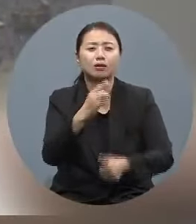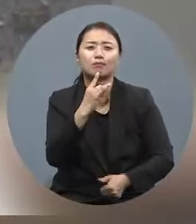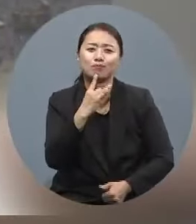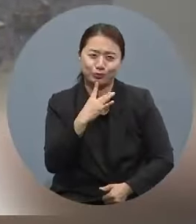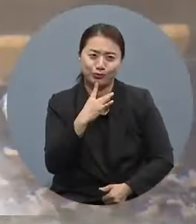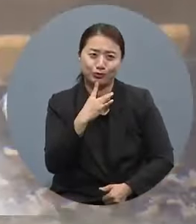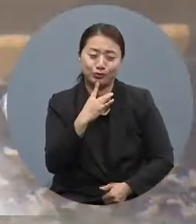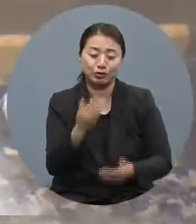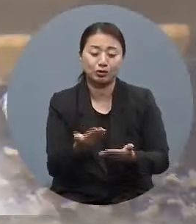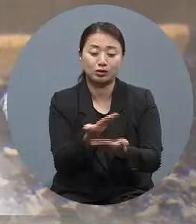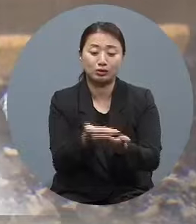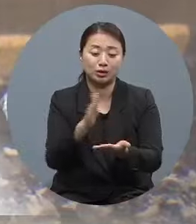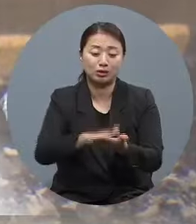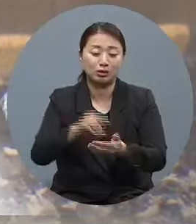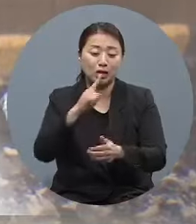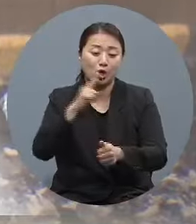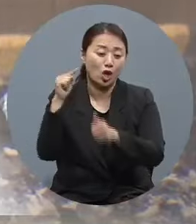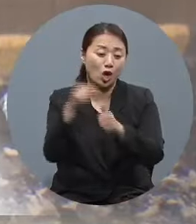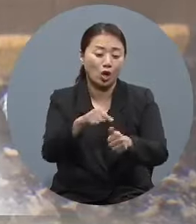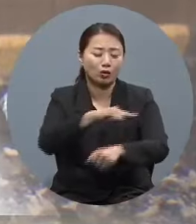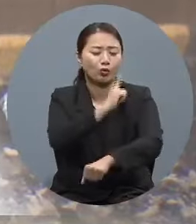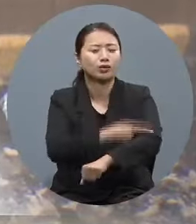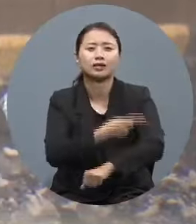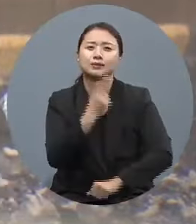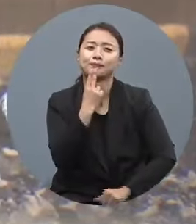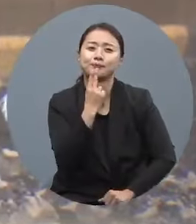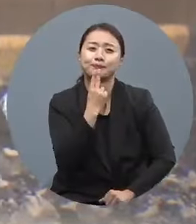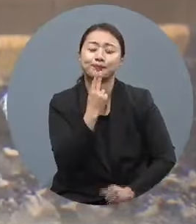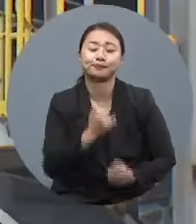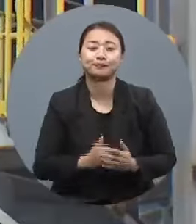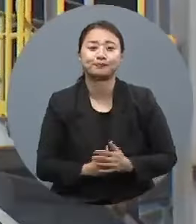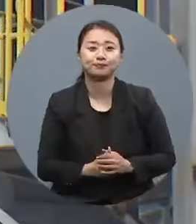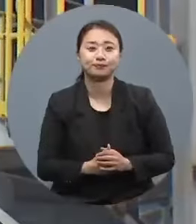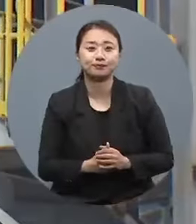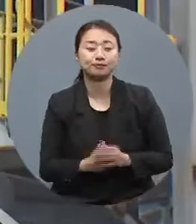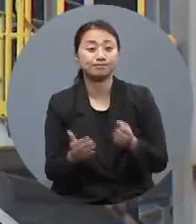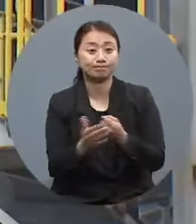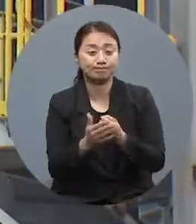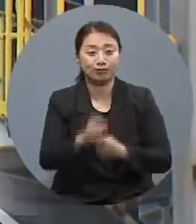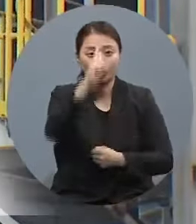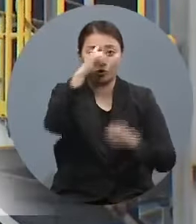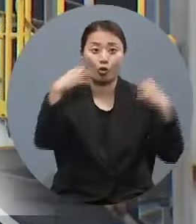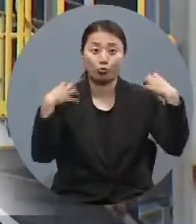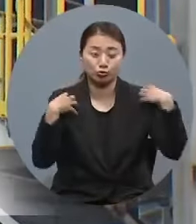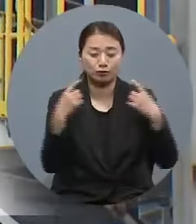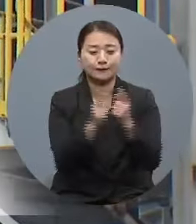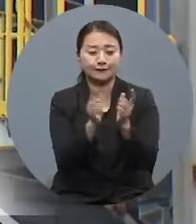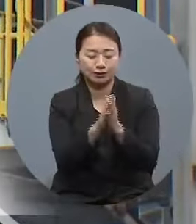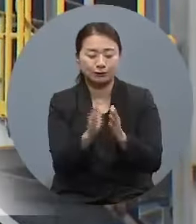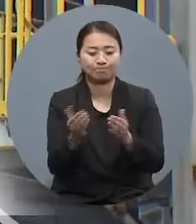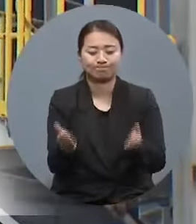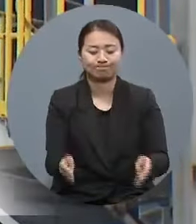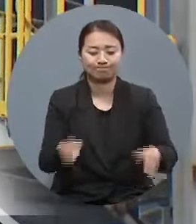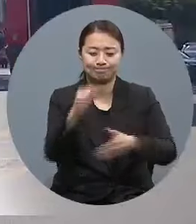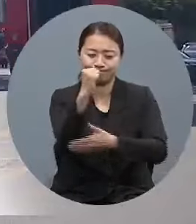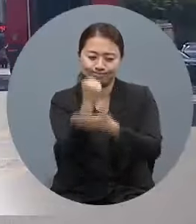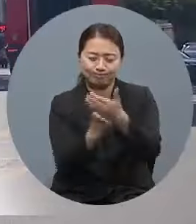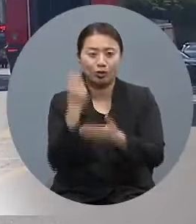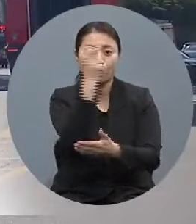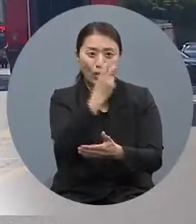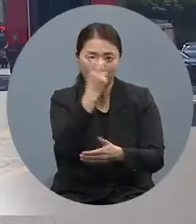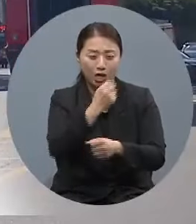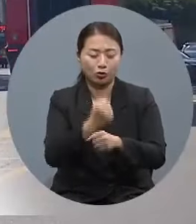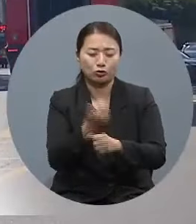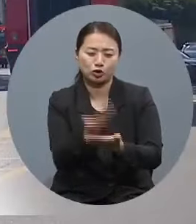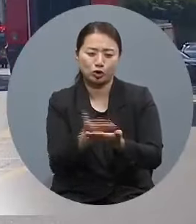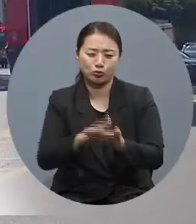뿐 노후 설비들의 실태를 들여다볼 권한조차 없습니다. 그래서 정부나 지자체가 직접 노후 설비를 관리 감독하고